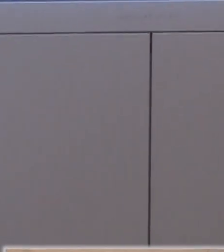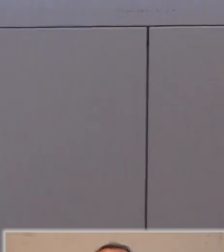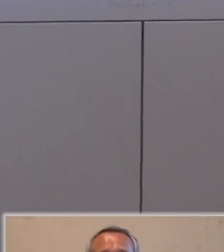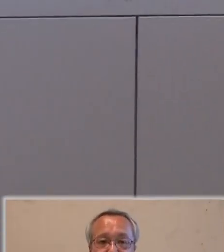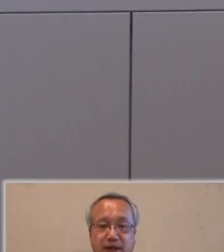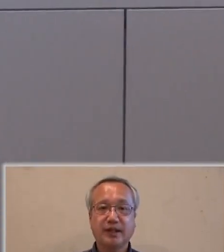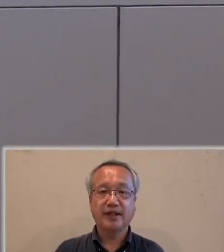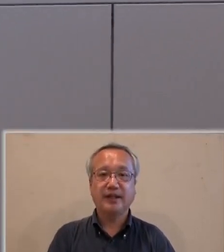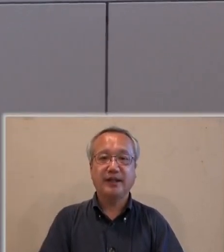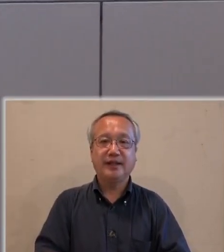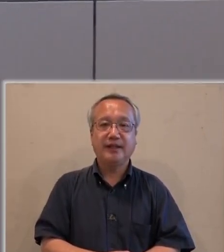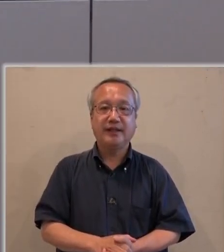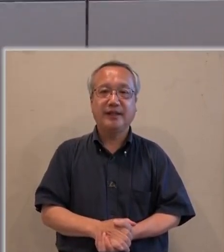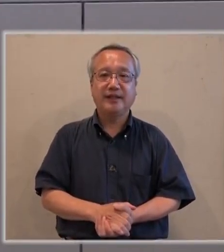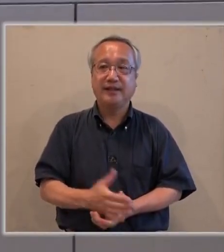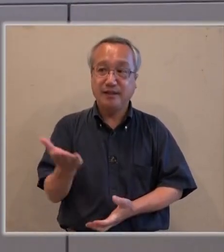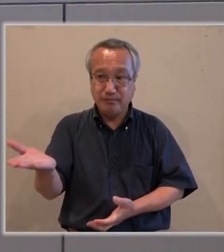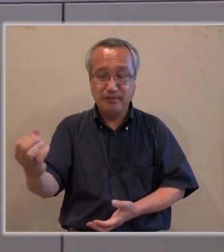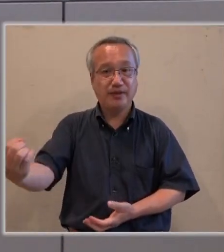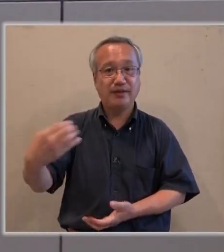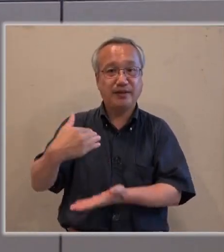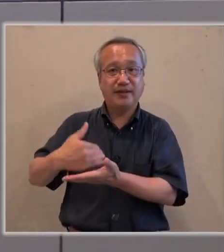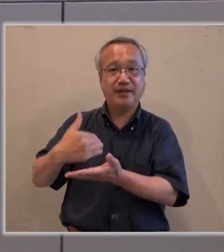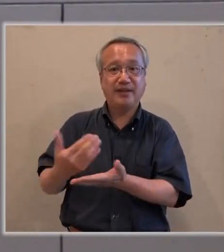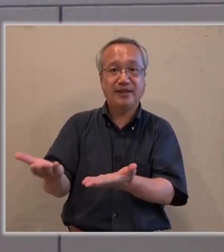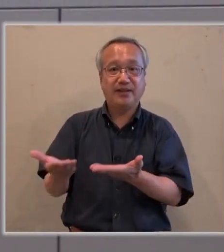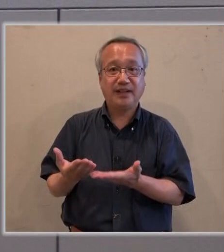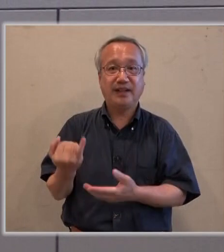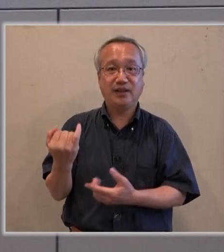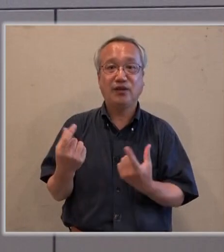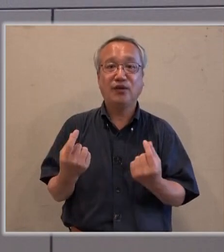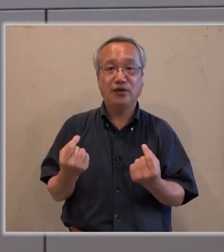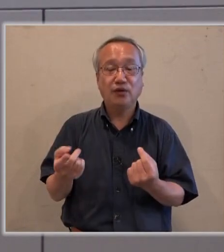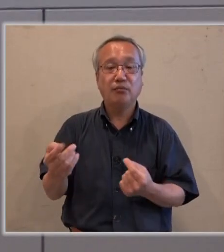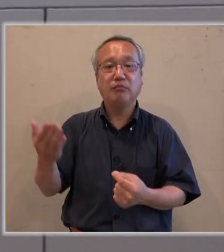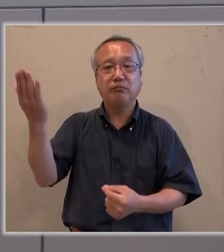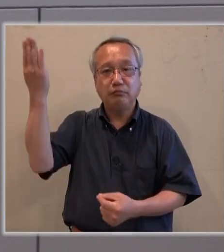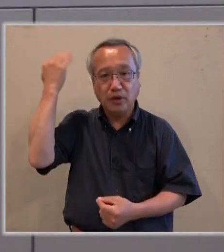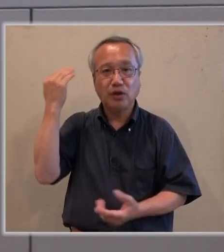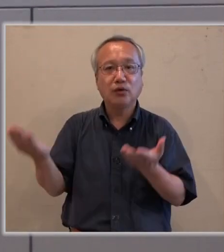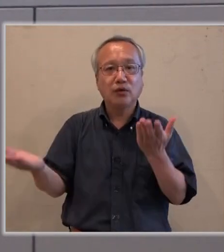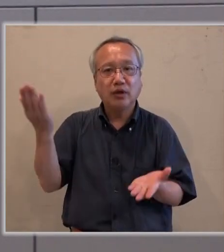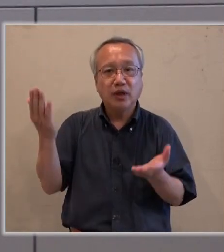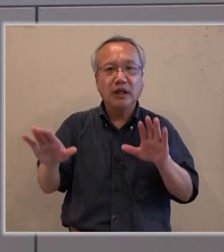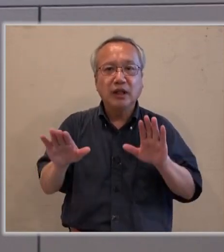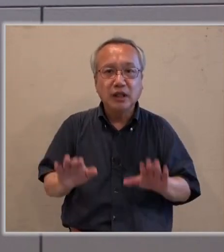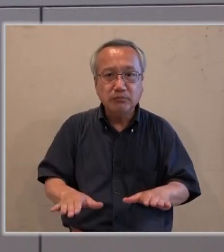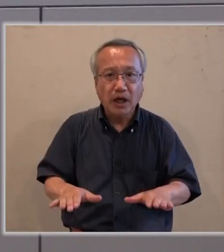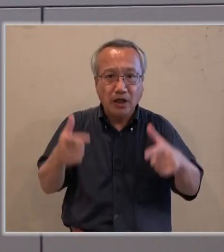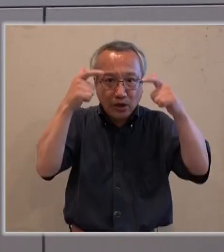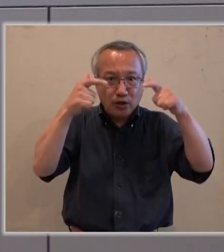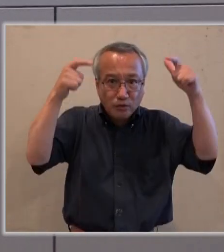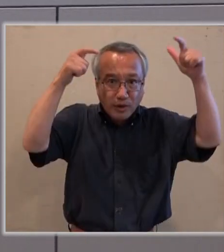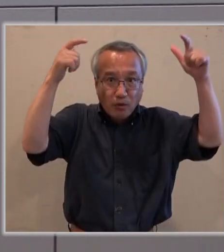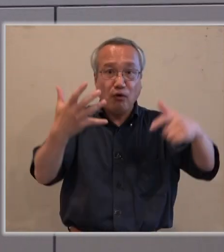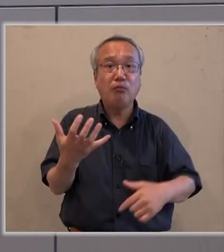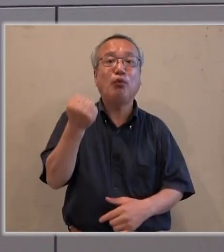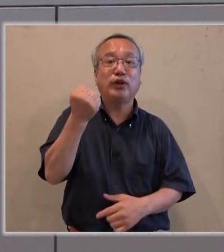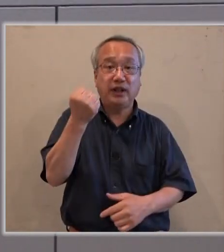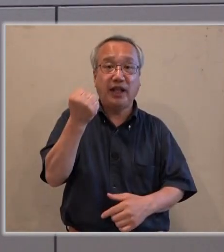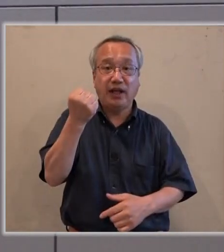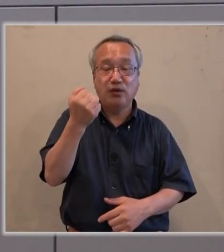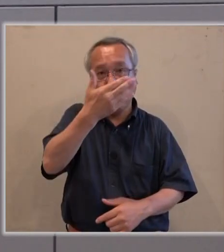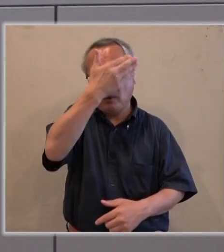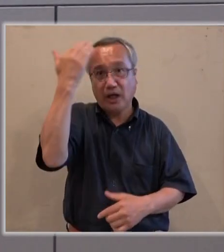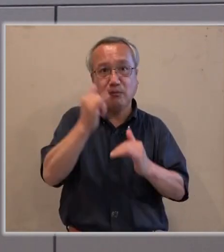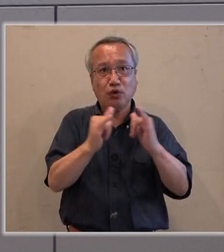り多分今お話ししてくださった方々の時代に比べると、今すごい夢を持って生きている若者が多いかって